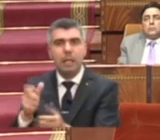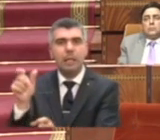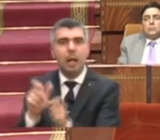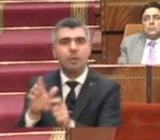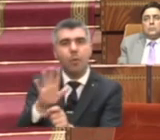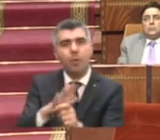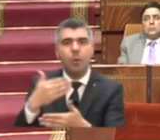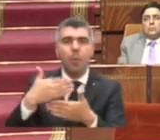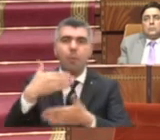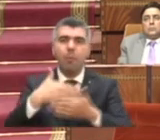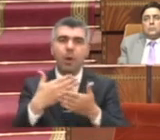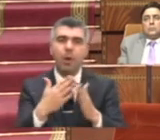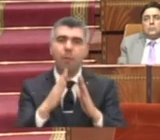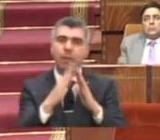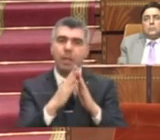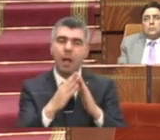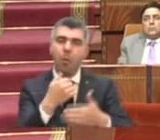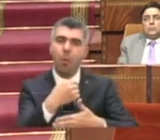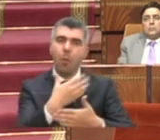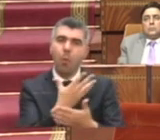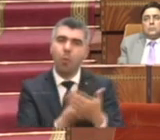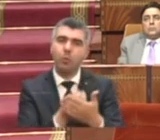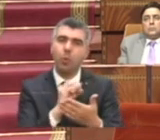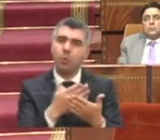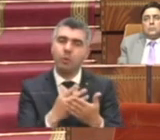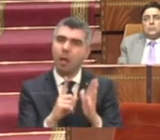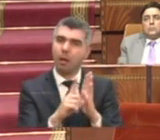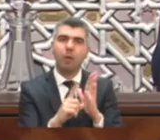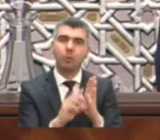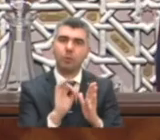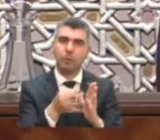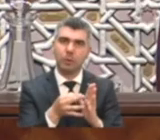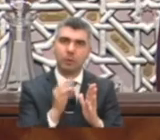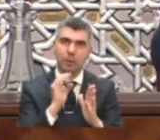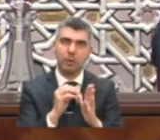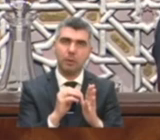يبنيوا السكن ديالهم لوليداتهم وكذلك الكسيبة ديالهم. وحنا عندنا